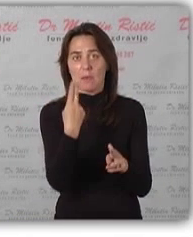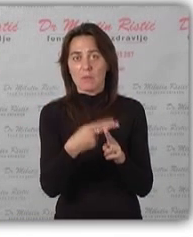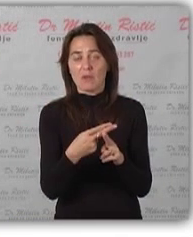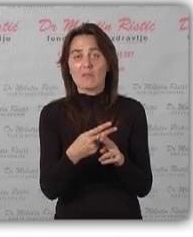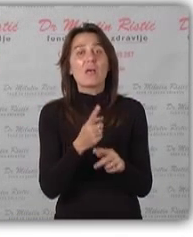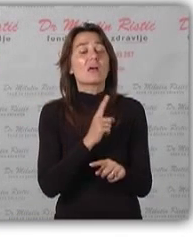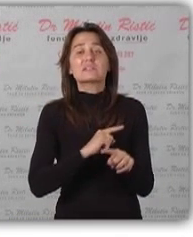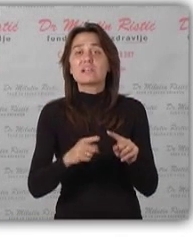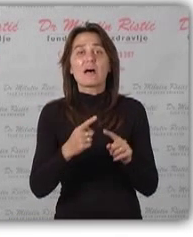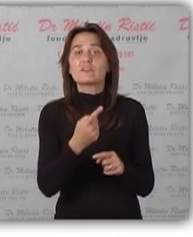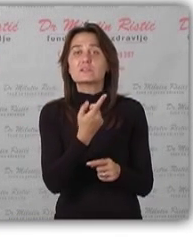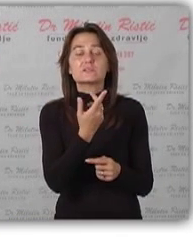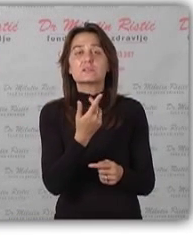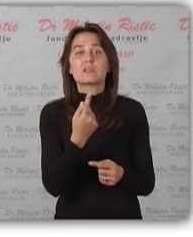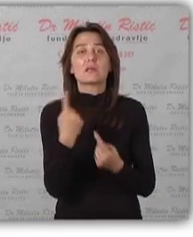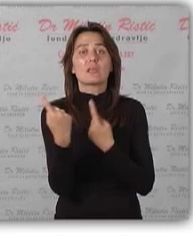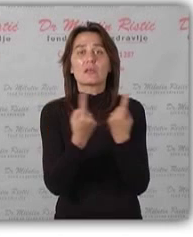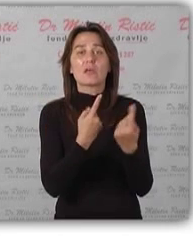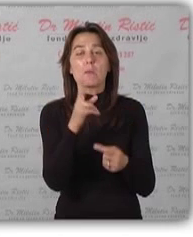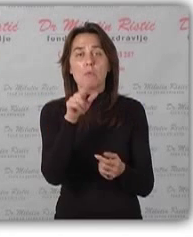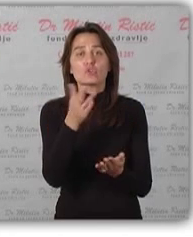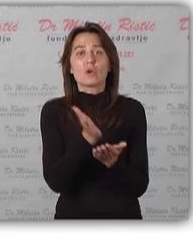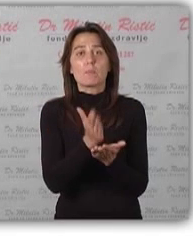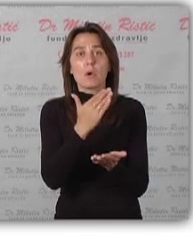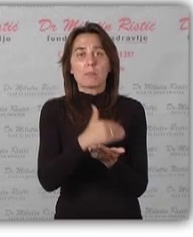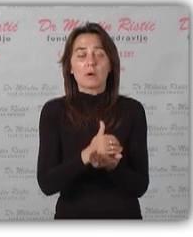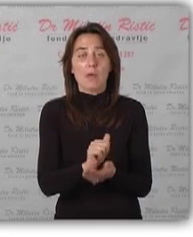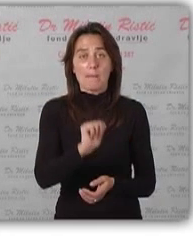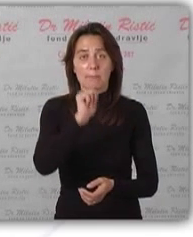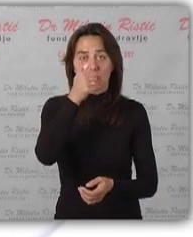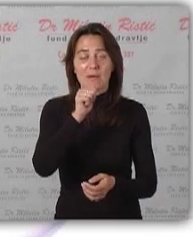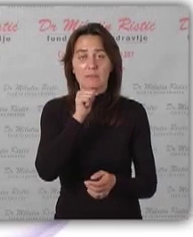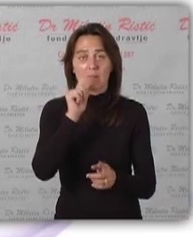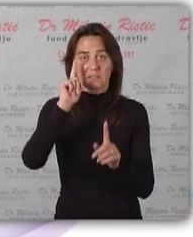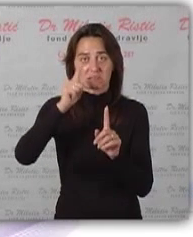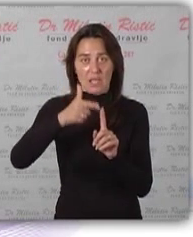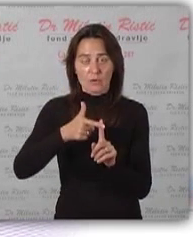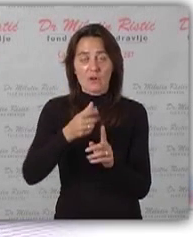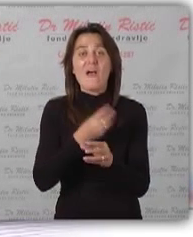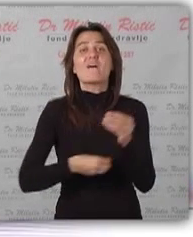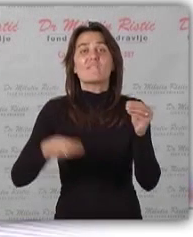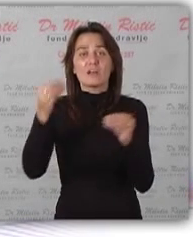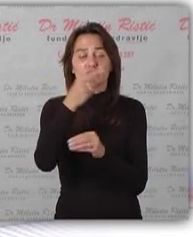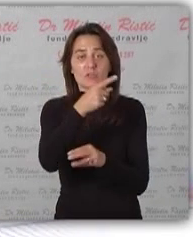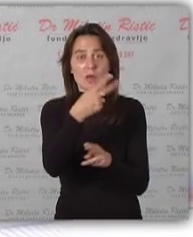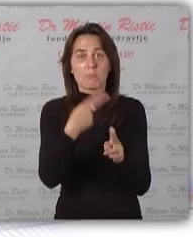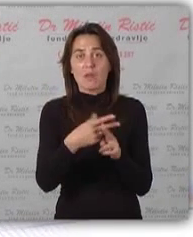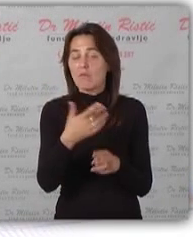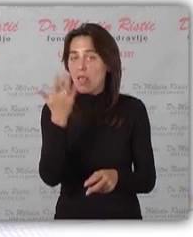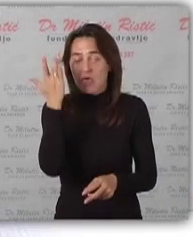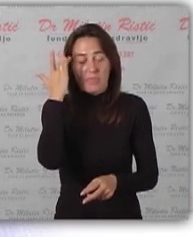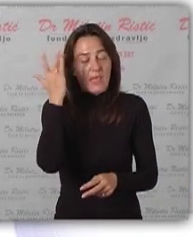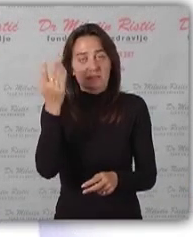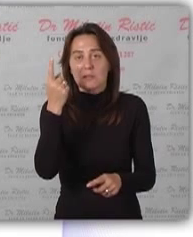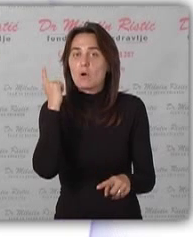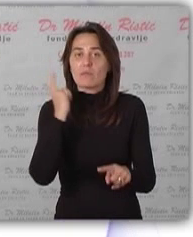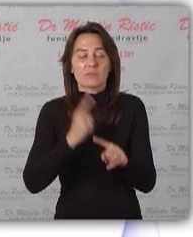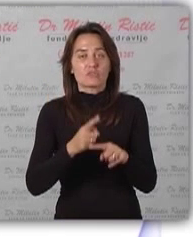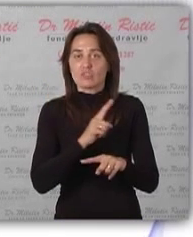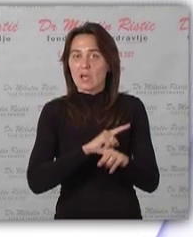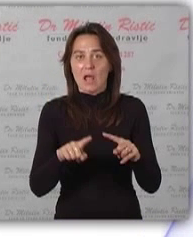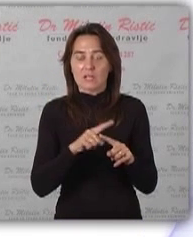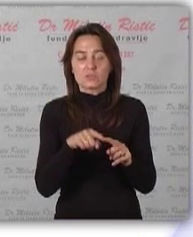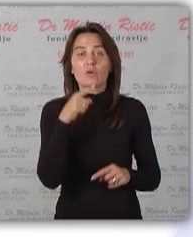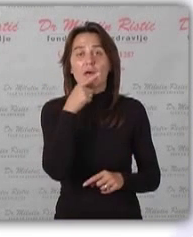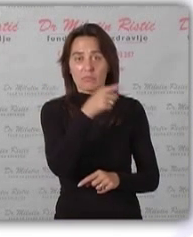artroza. Zavisno od uzroka, artroze možemo da podelimo na primarne i sekundarne. Kod većine artroza ne znamo tačan